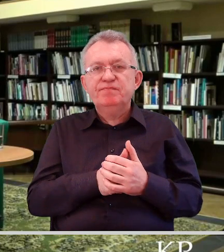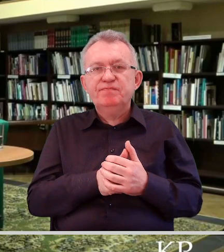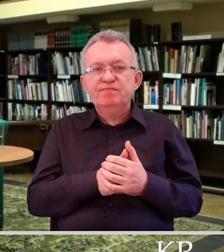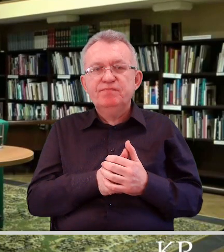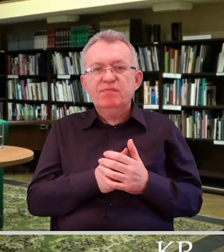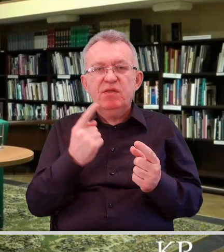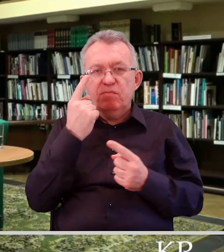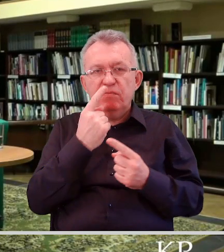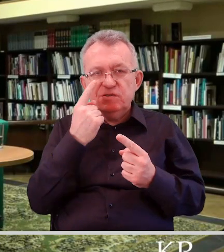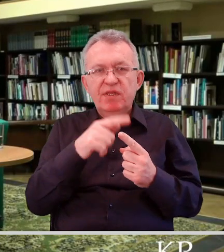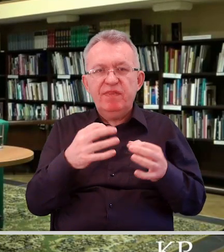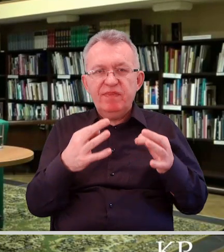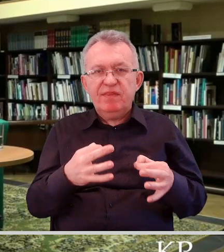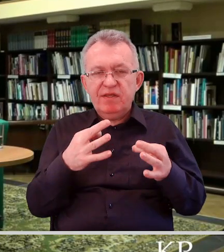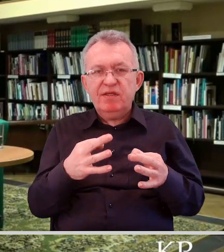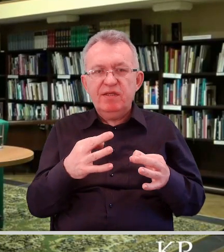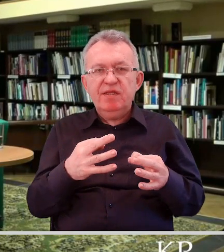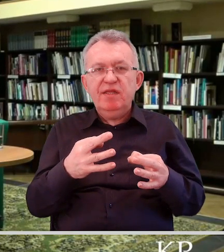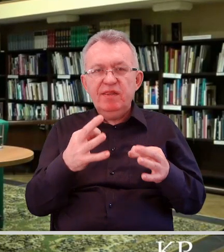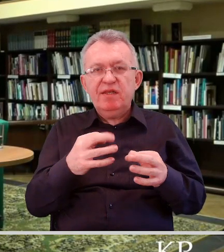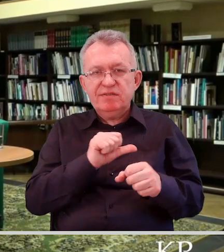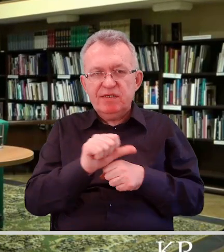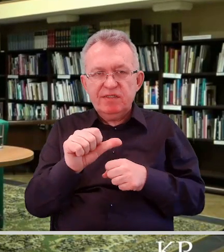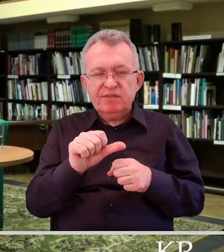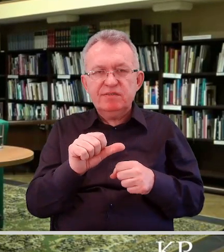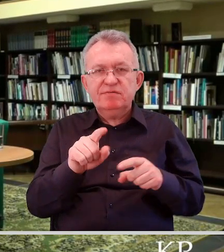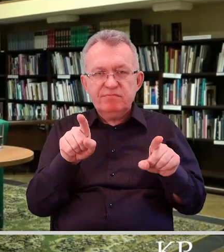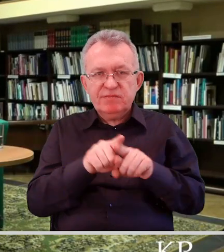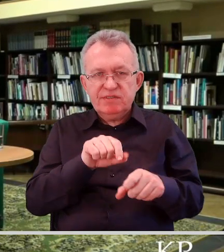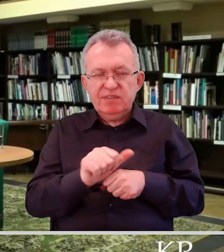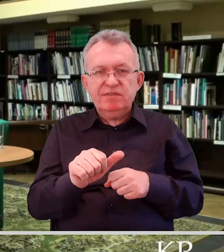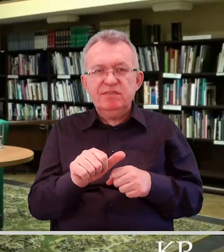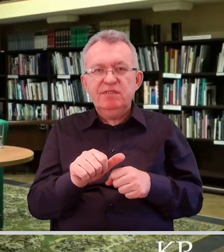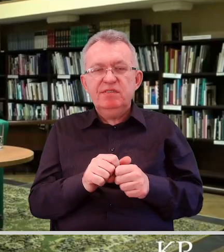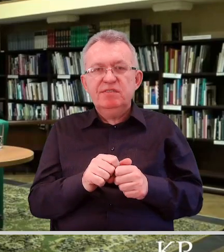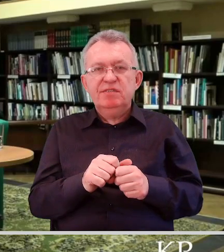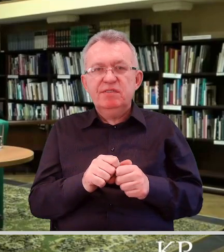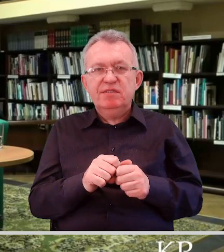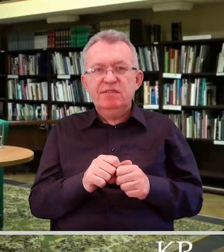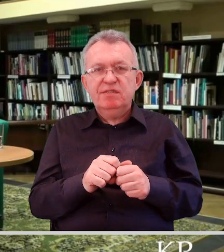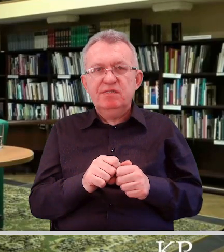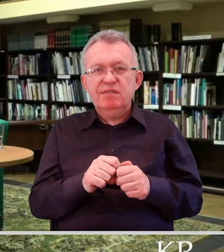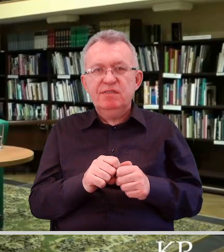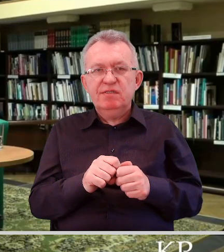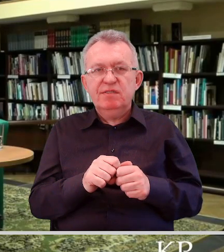I myślę, że teraz też tak jest, nie wiem, czy pani się zgodzi, że